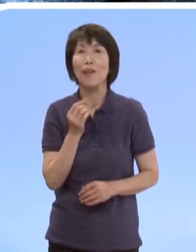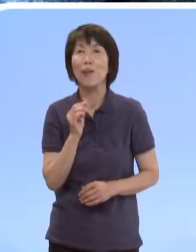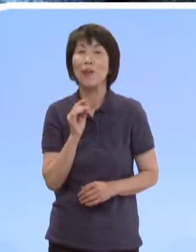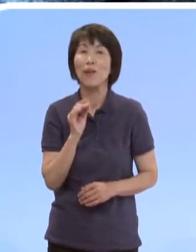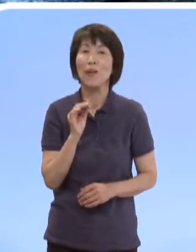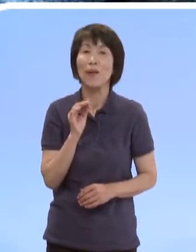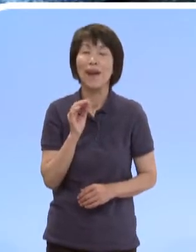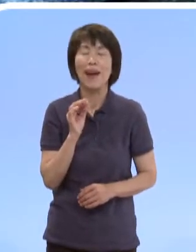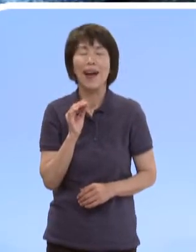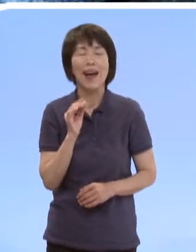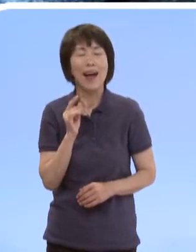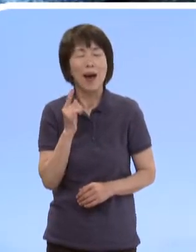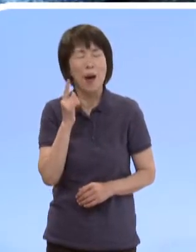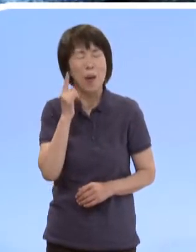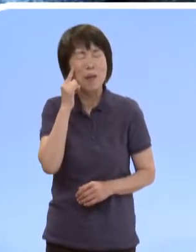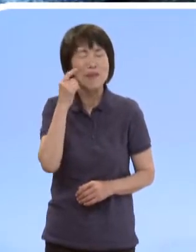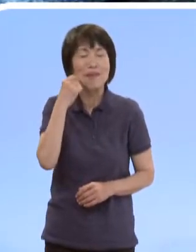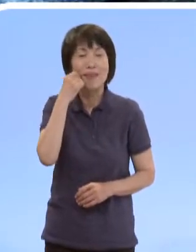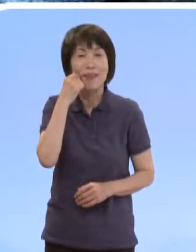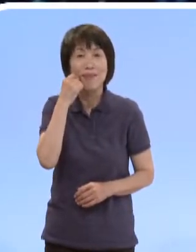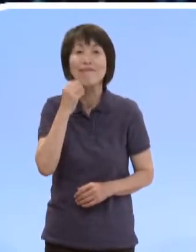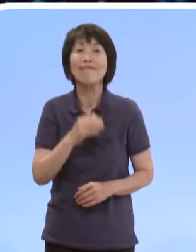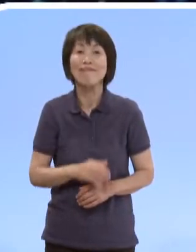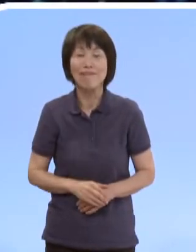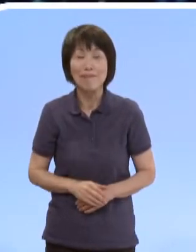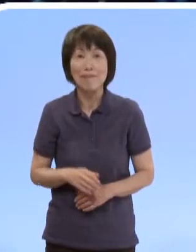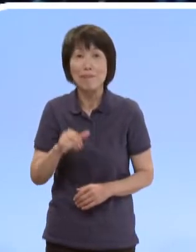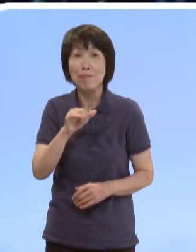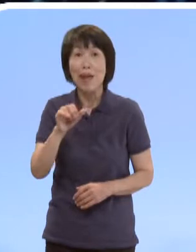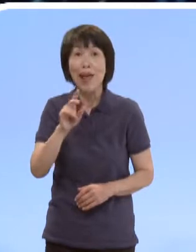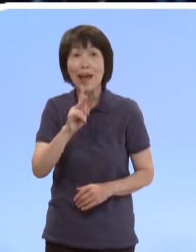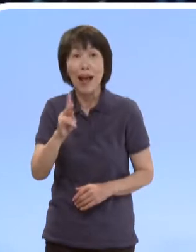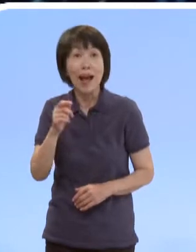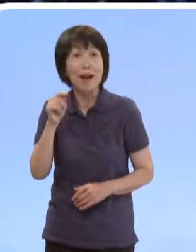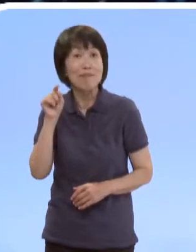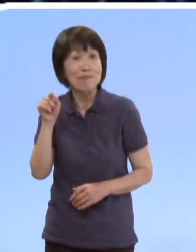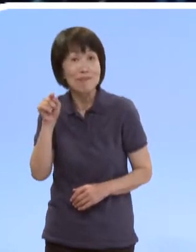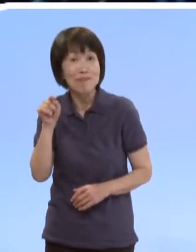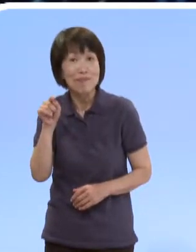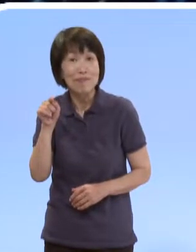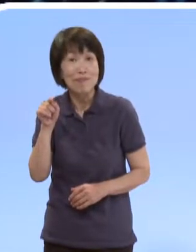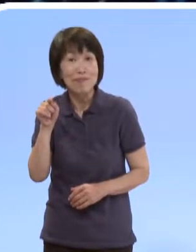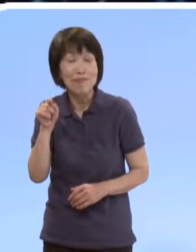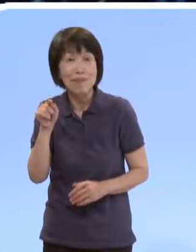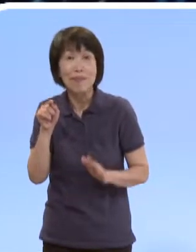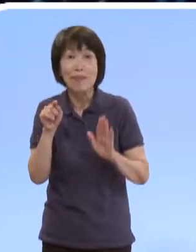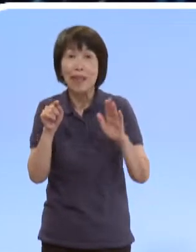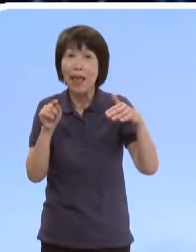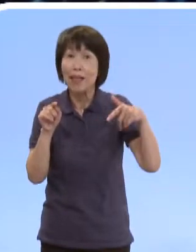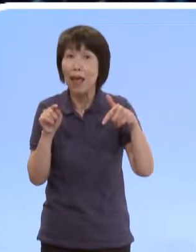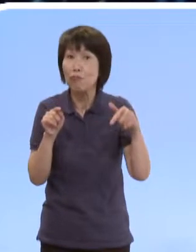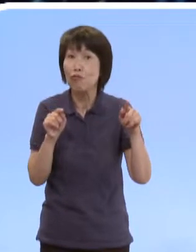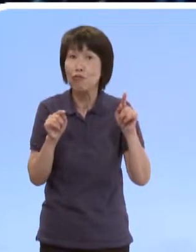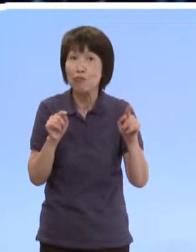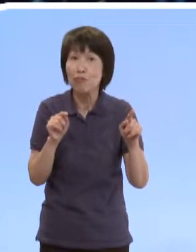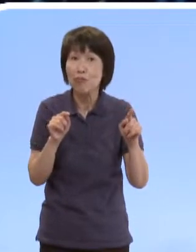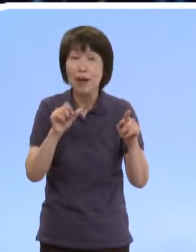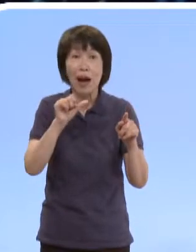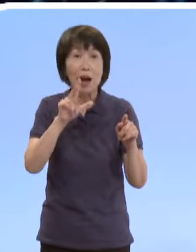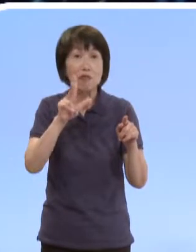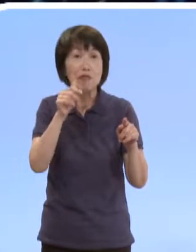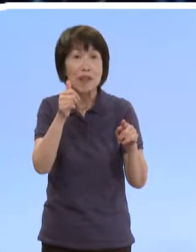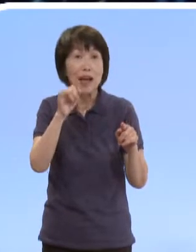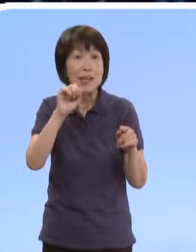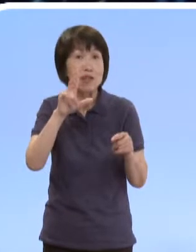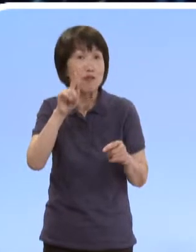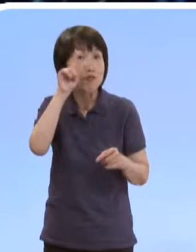ら、あの 出てこない。ことざのベガと白鳥座のデネブとワシザ